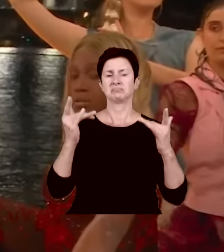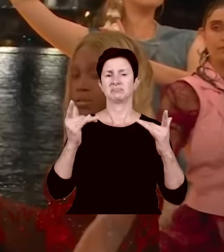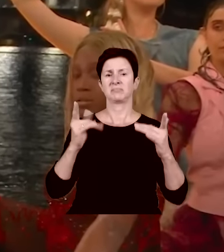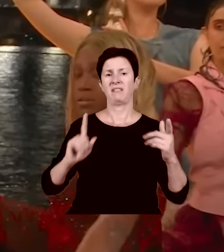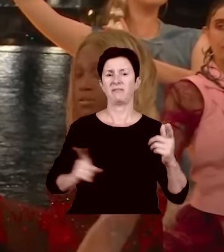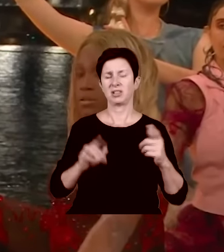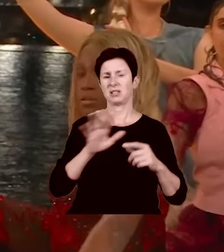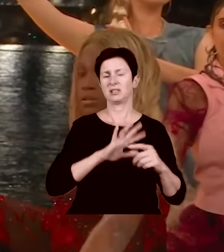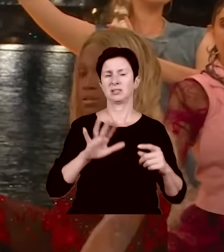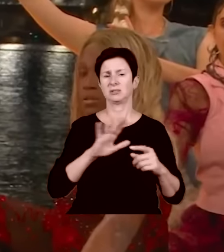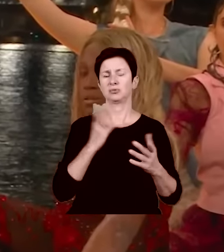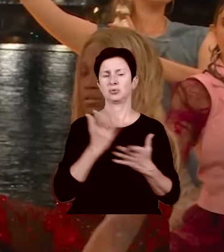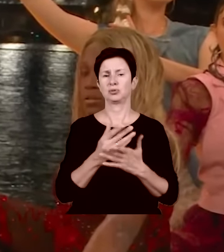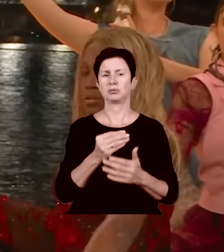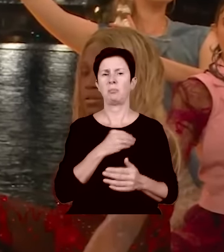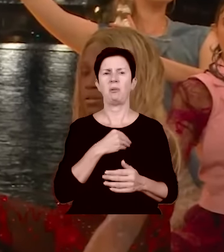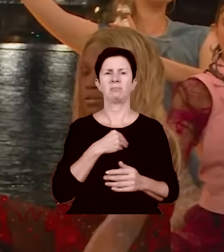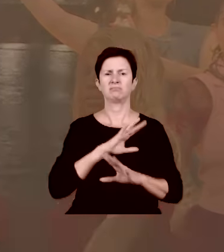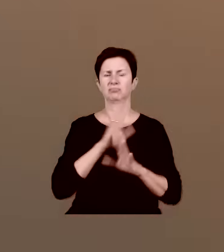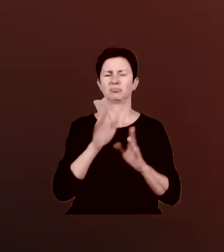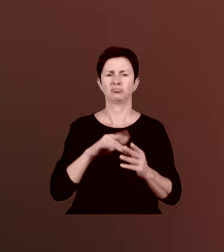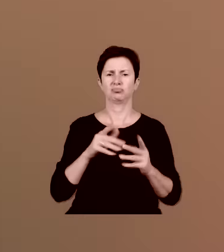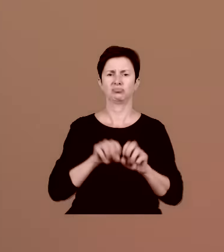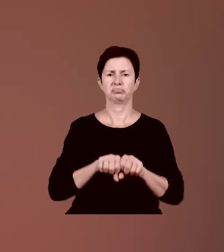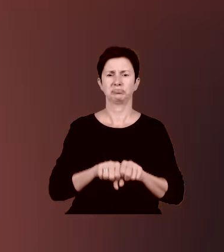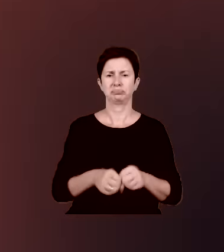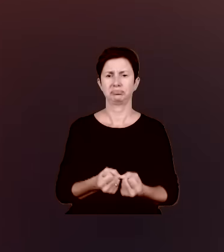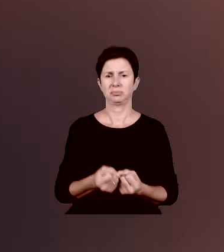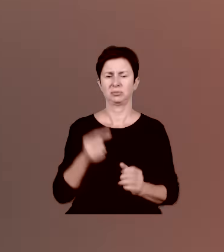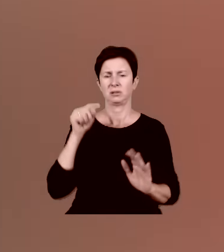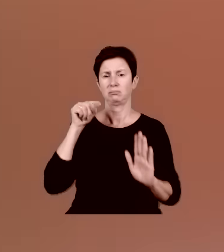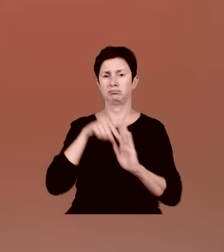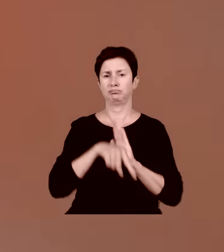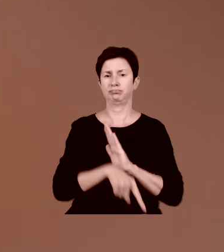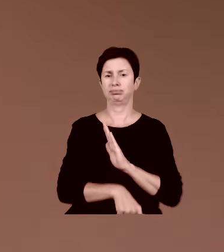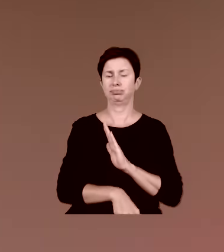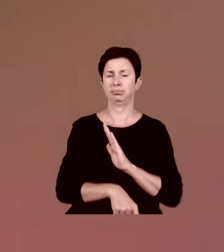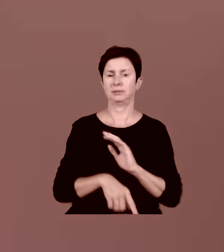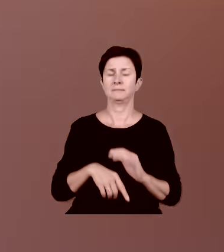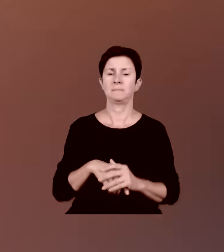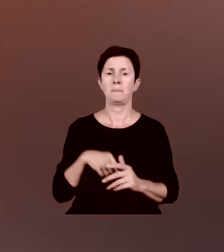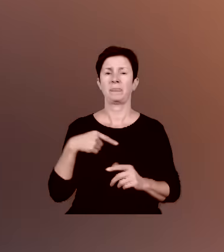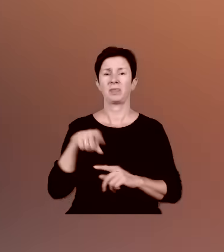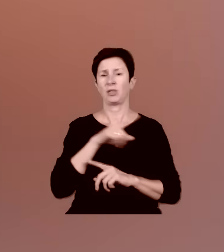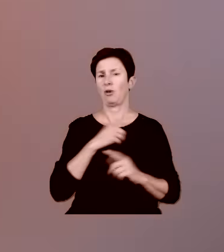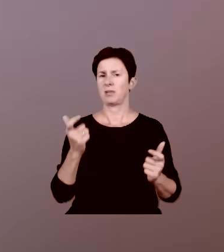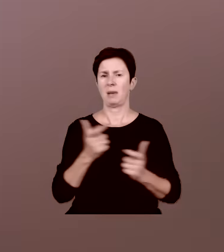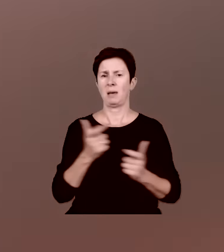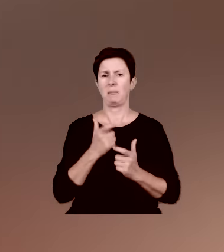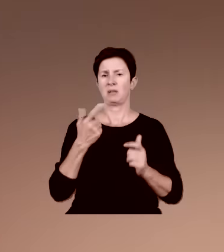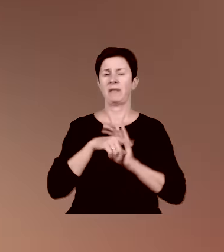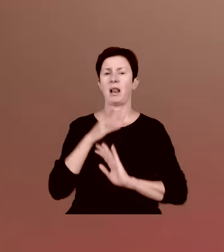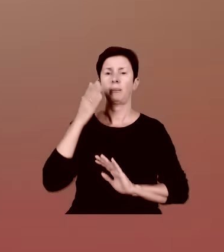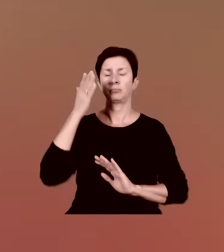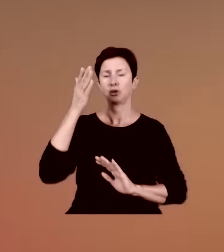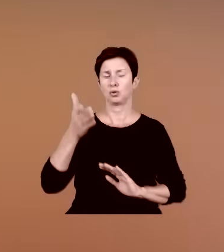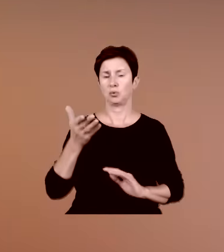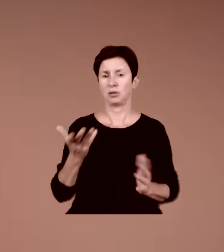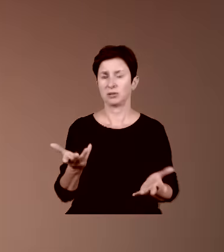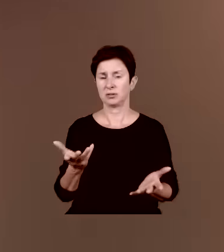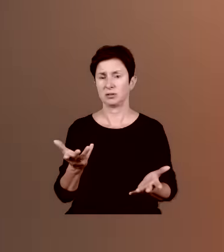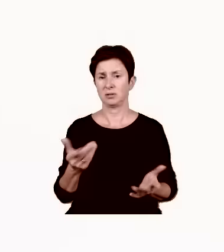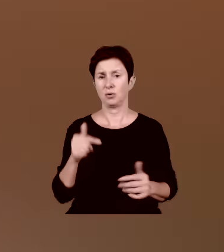rozkładu moralnego, rozkładu politycznego. Czegoś, co zagraża przyszłości tej, jak tu już wielokrotnie z tego